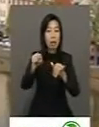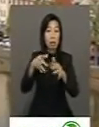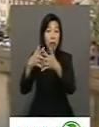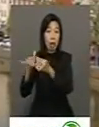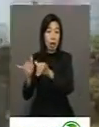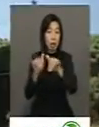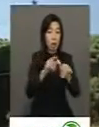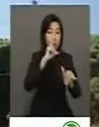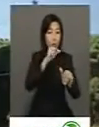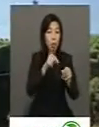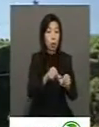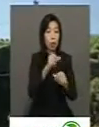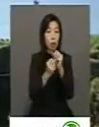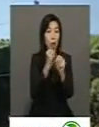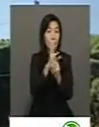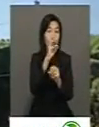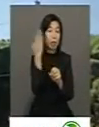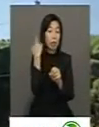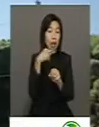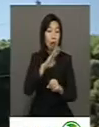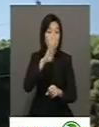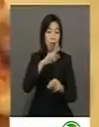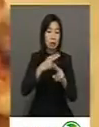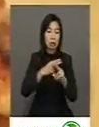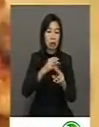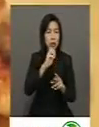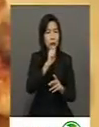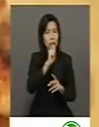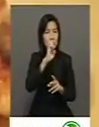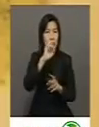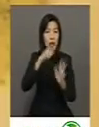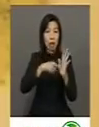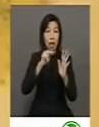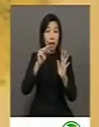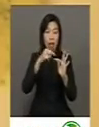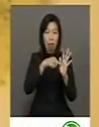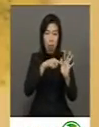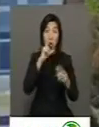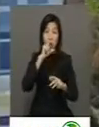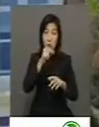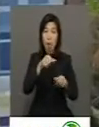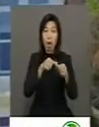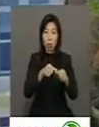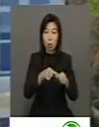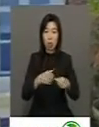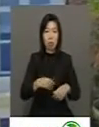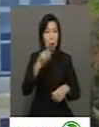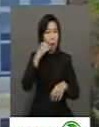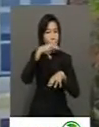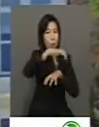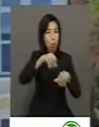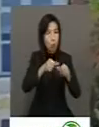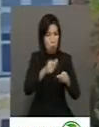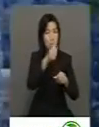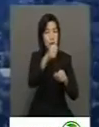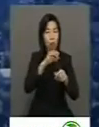าอยู่ที่นิวซีแลนด์ตั้งแต่6ปีก่อนชื่อว่าอิรันนาเออร์วิงเขาบอกว่าประเทศนี้เหมาะสมกับการอยู่อาศัยมากนะคะเพราะมาถึงแล้วรู้สึก